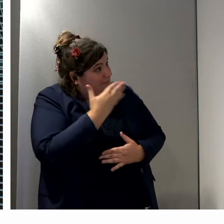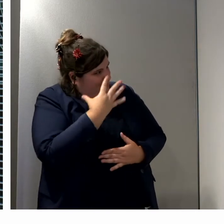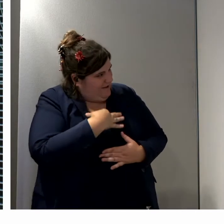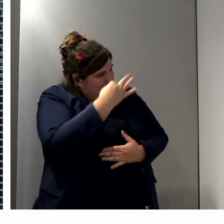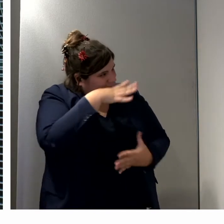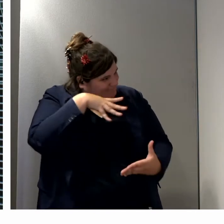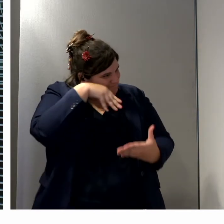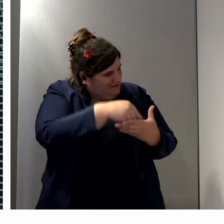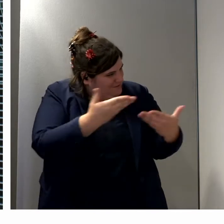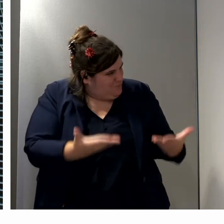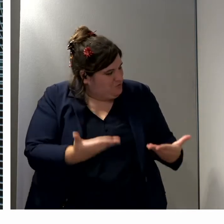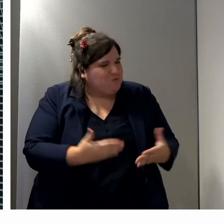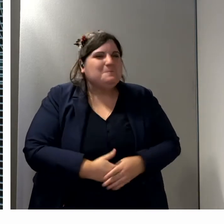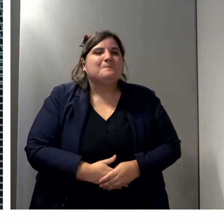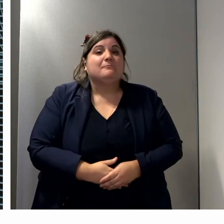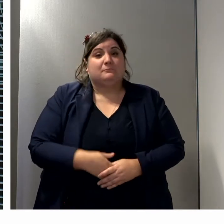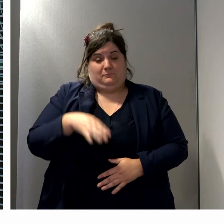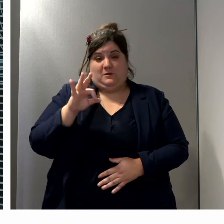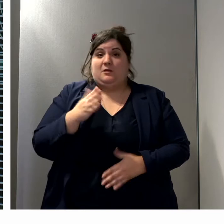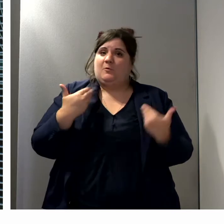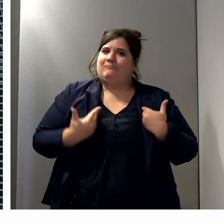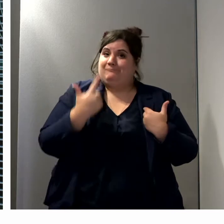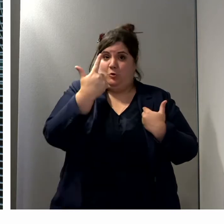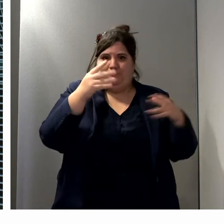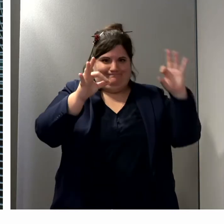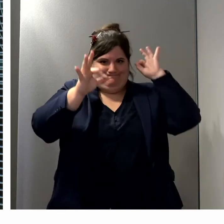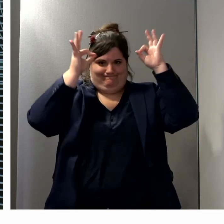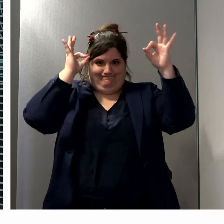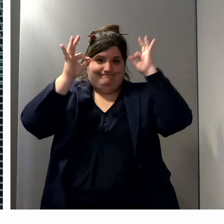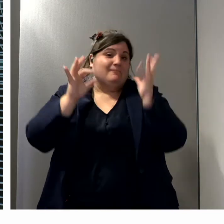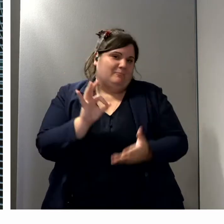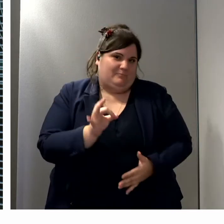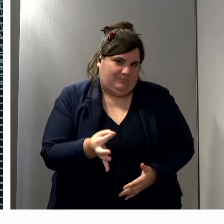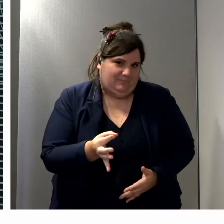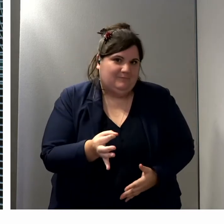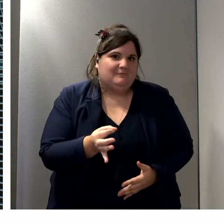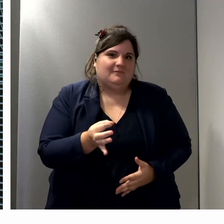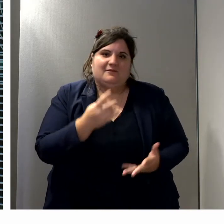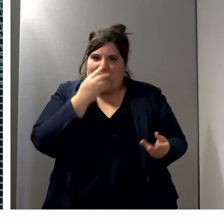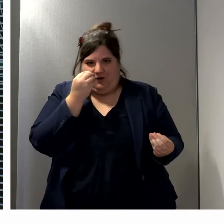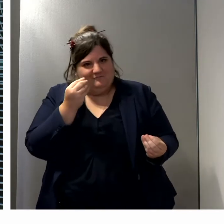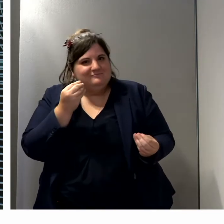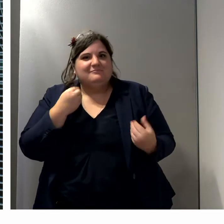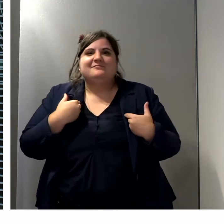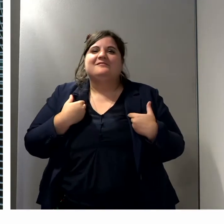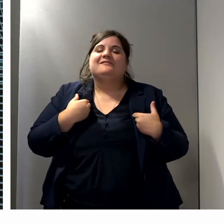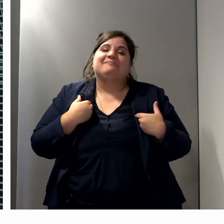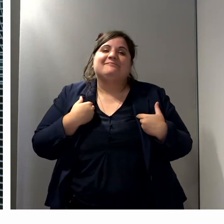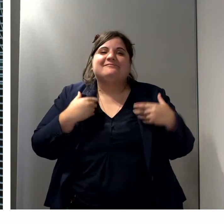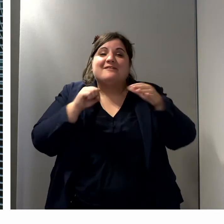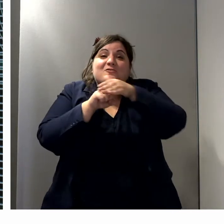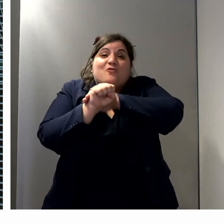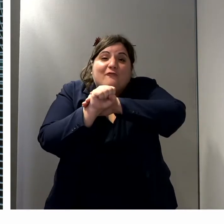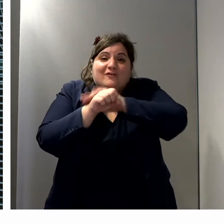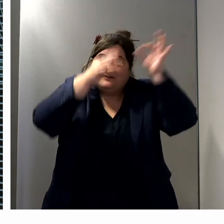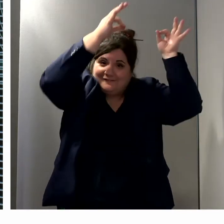l'invitation. Alors moi aussi j'ai 2 casquettes, comme Mayanne, ce qui n'est pas peu pour combler ma calvitie du coup.